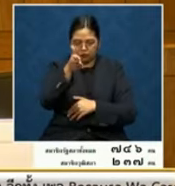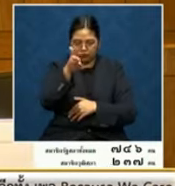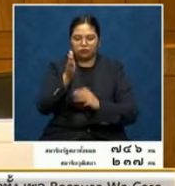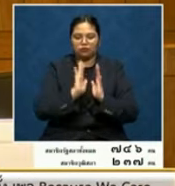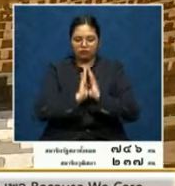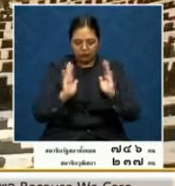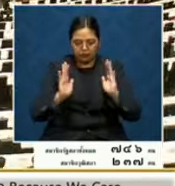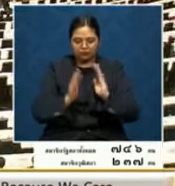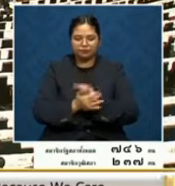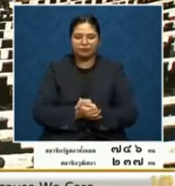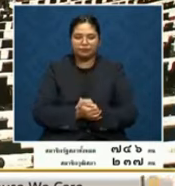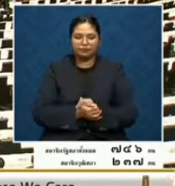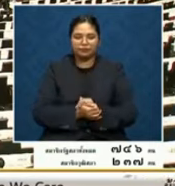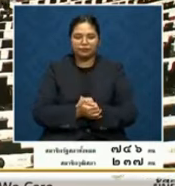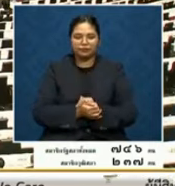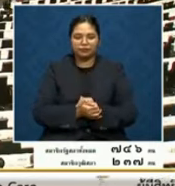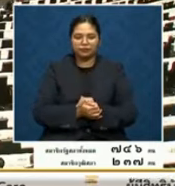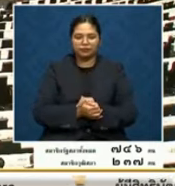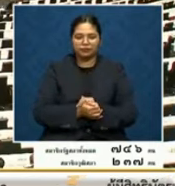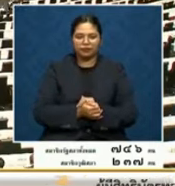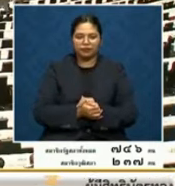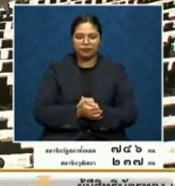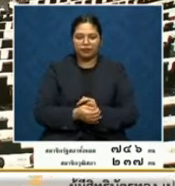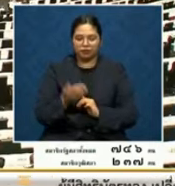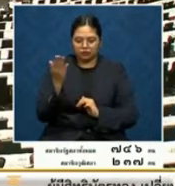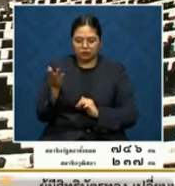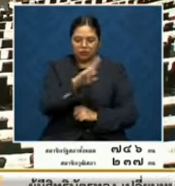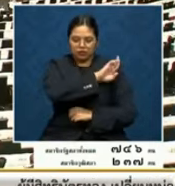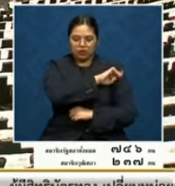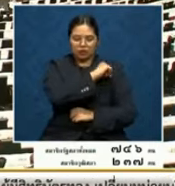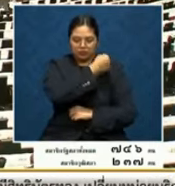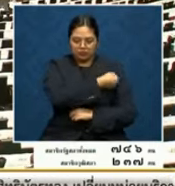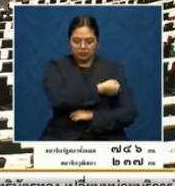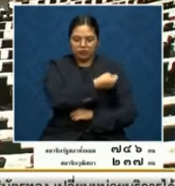นะครับต่อไปเชิญท่านนายแพทย์เจตศิรัตนานนท์อภิปรายต่อครับ